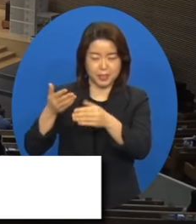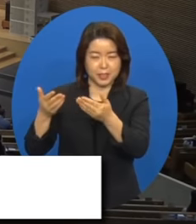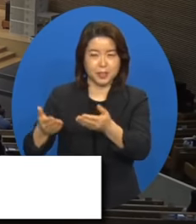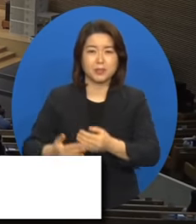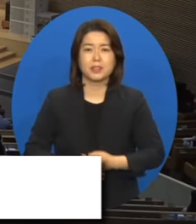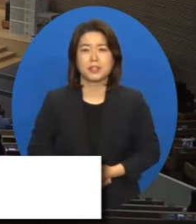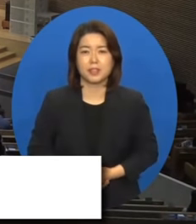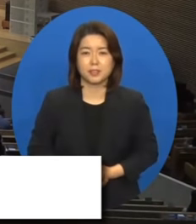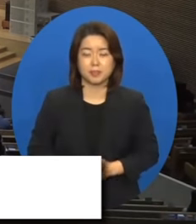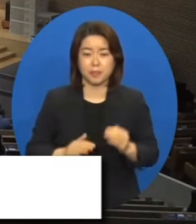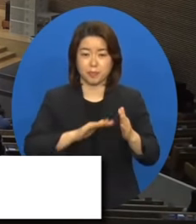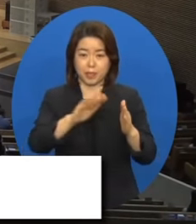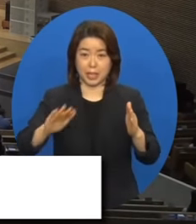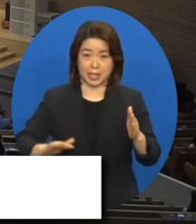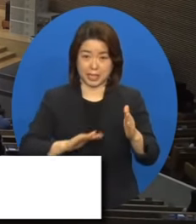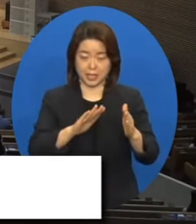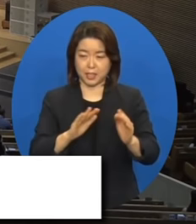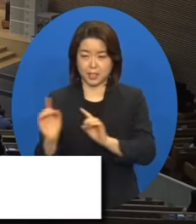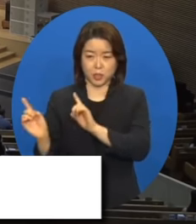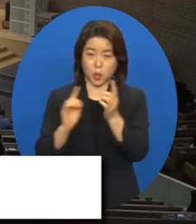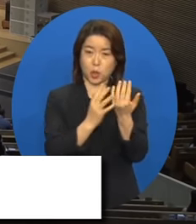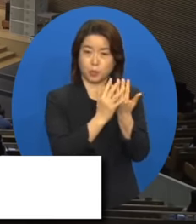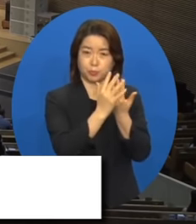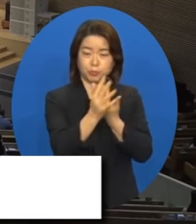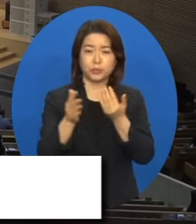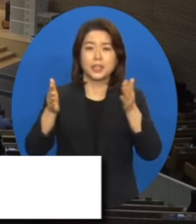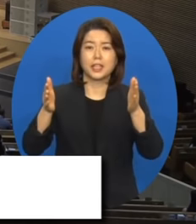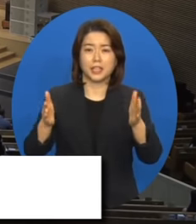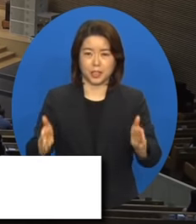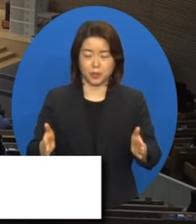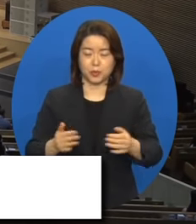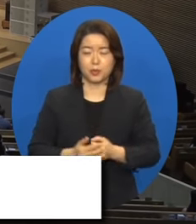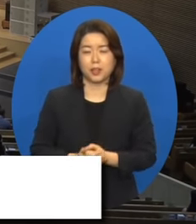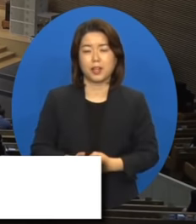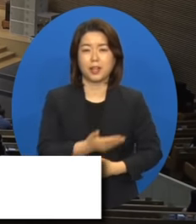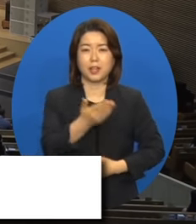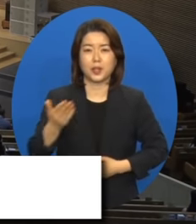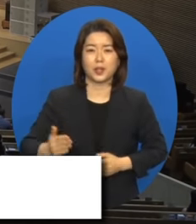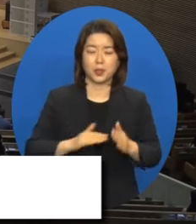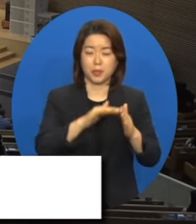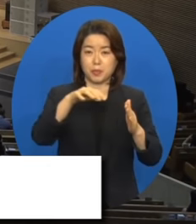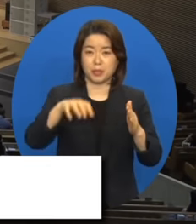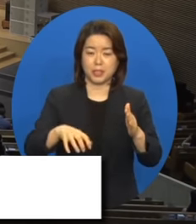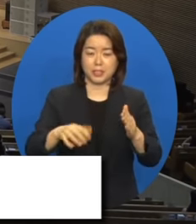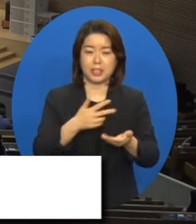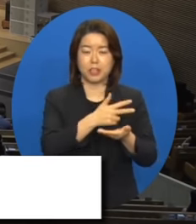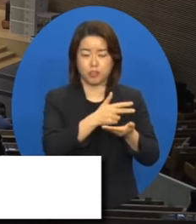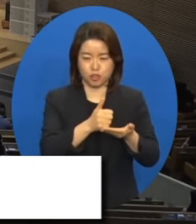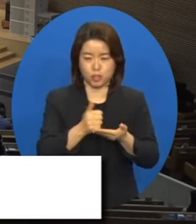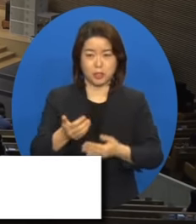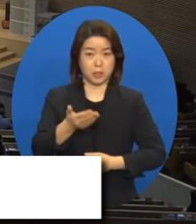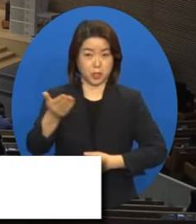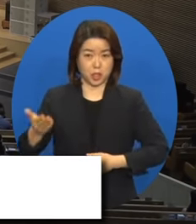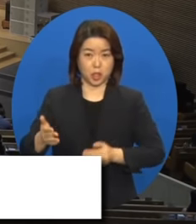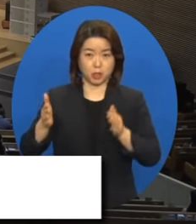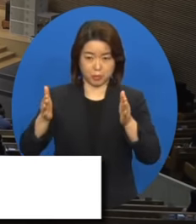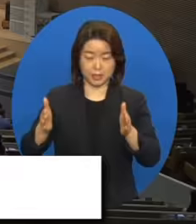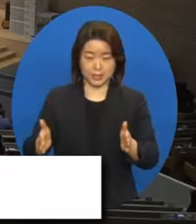가정 부흥의 기간 동안 여러분의 가정에 정말 주님과 여러분 사이에서만